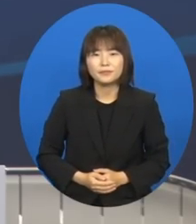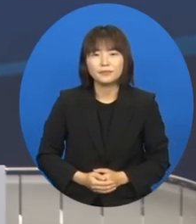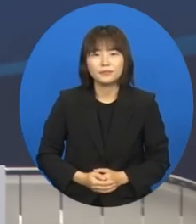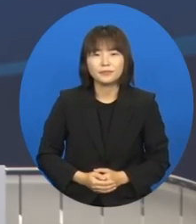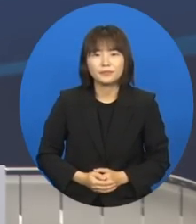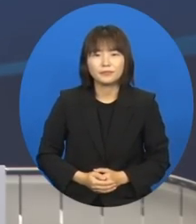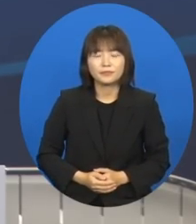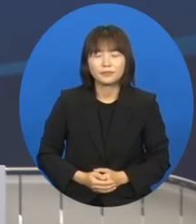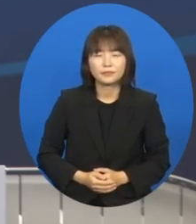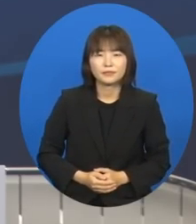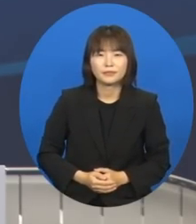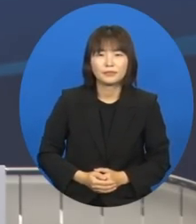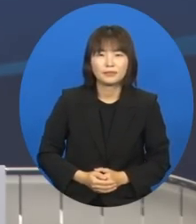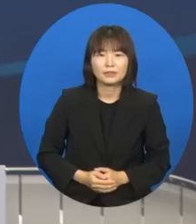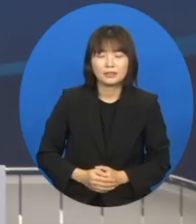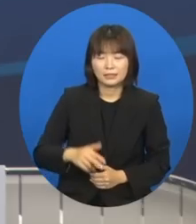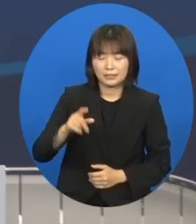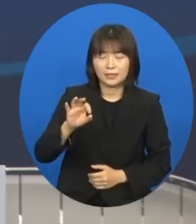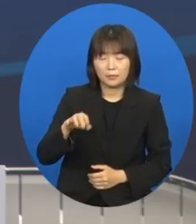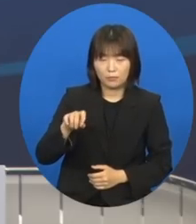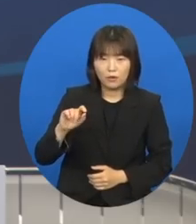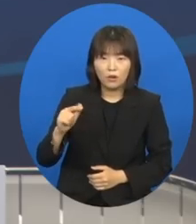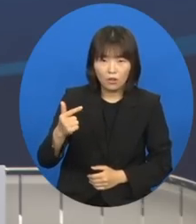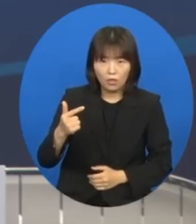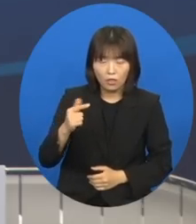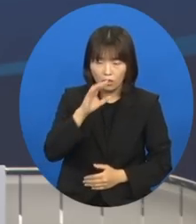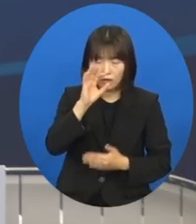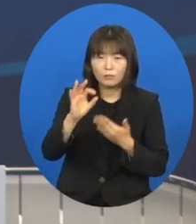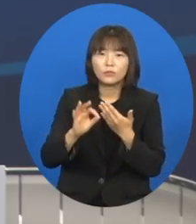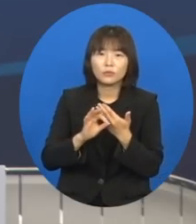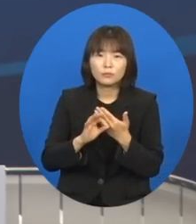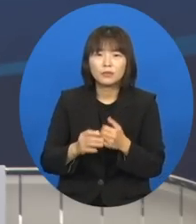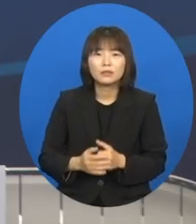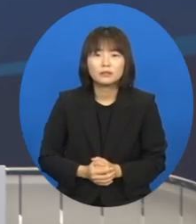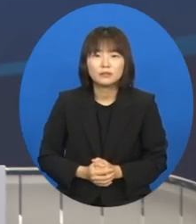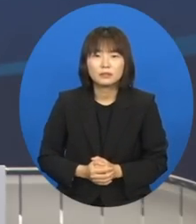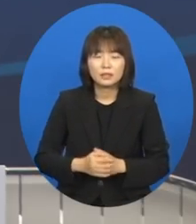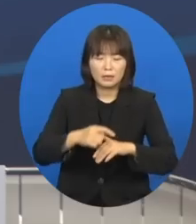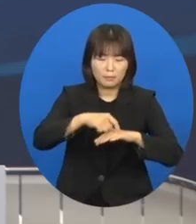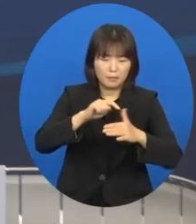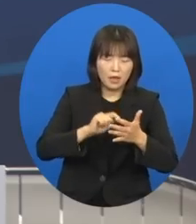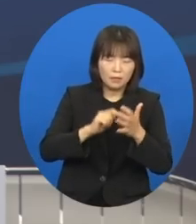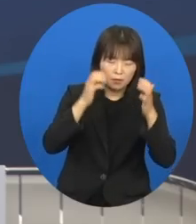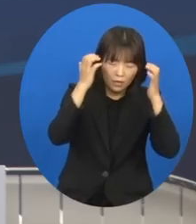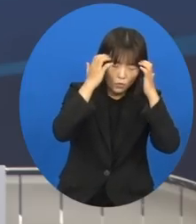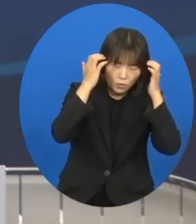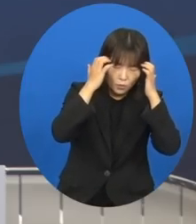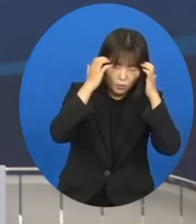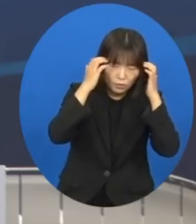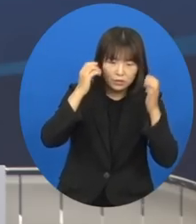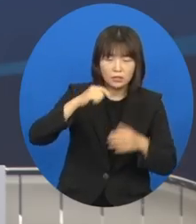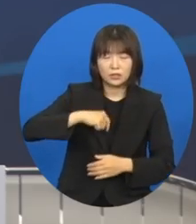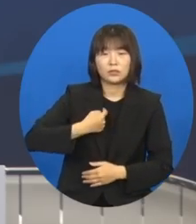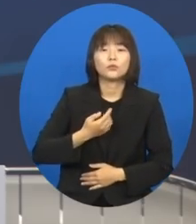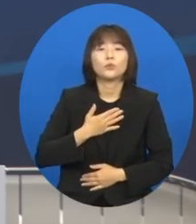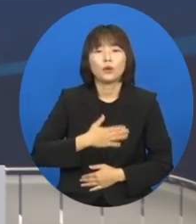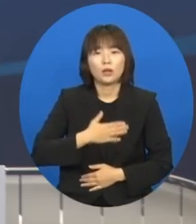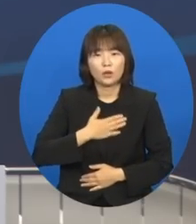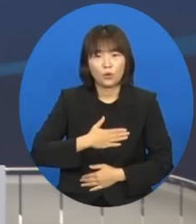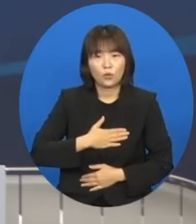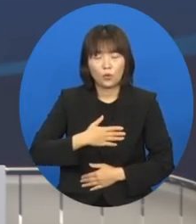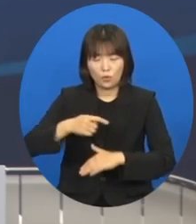잠언 14장 10절 말씀에 보면 마음의 고통은 자기가 알고